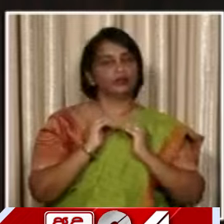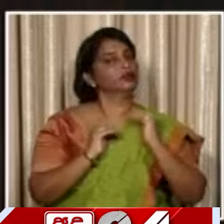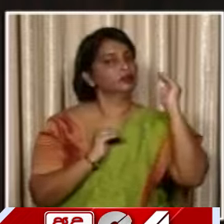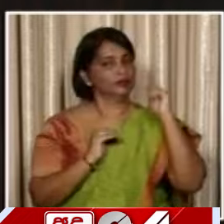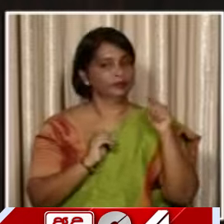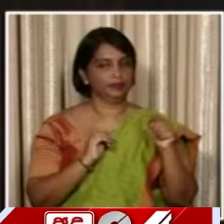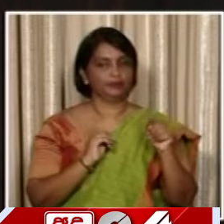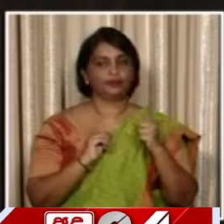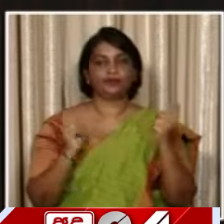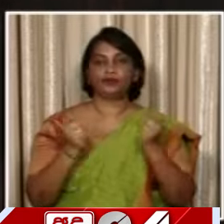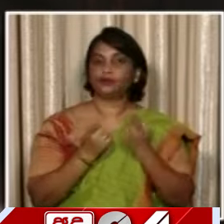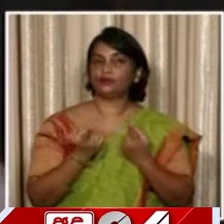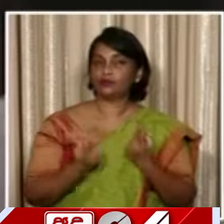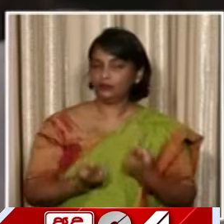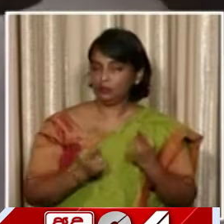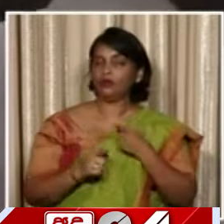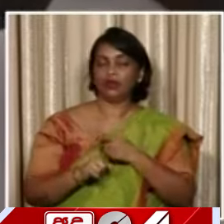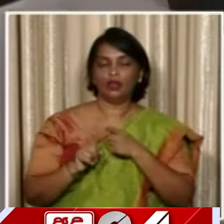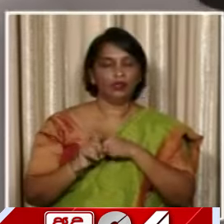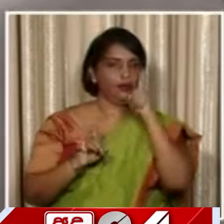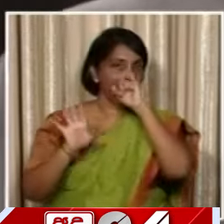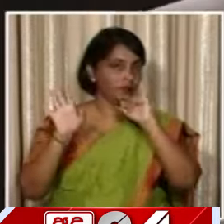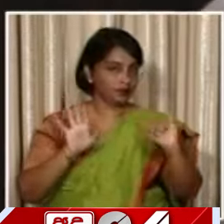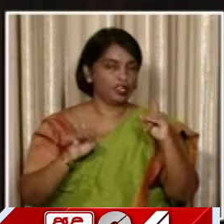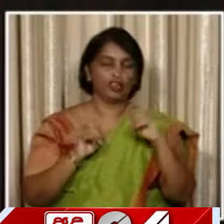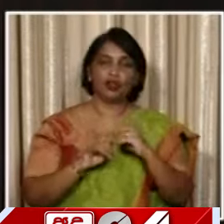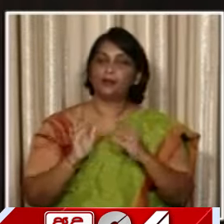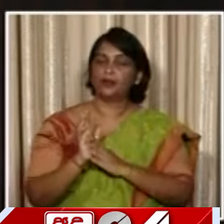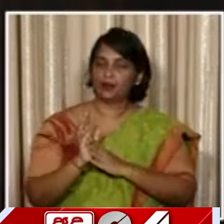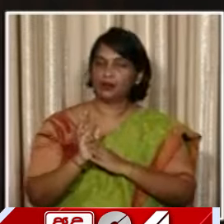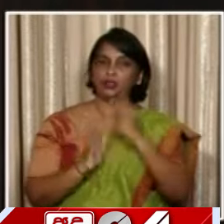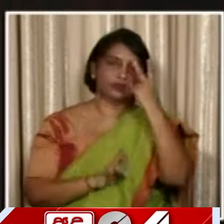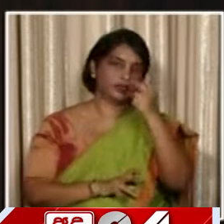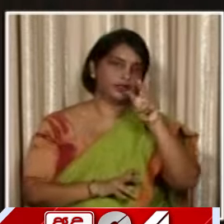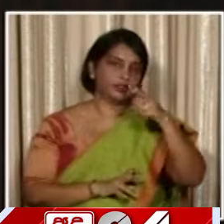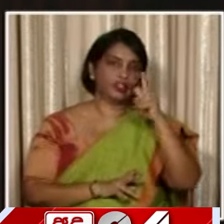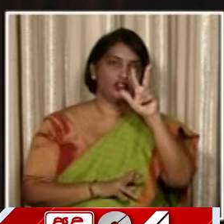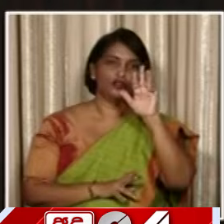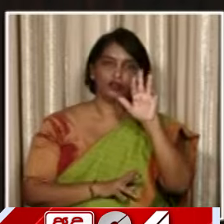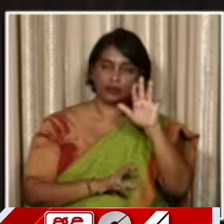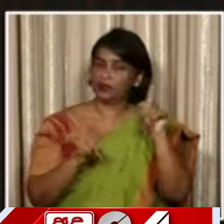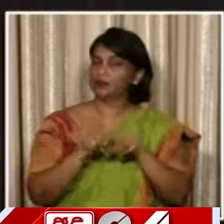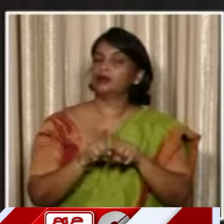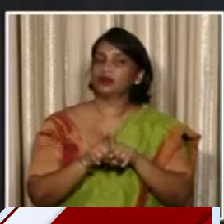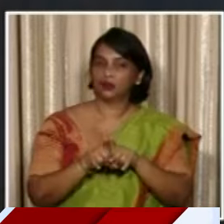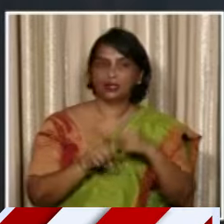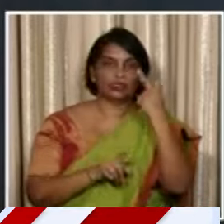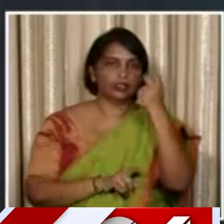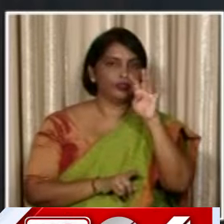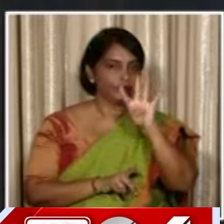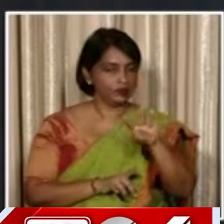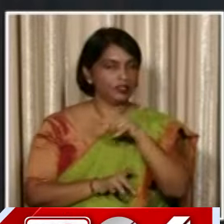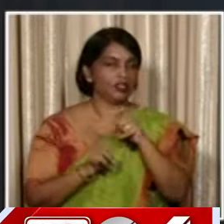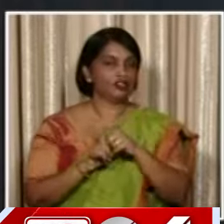තියෙනවා. වෙළඳ හිඟය 2023 පළමු මාසයේදී ඩොලර් මිලියන 2289ට සාපේක්ෂව